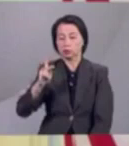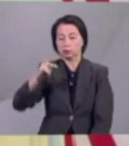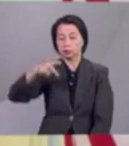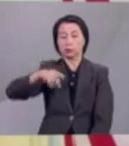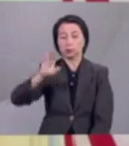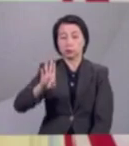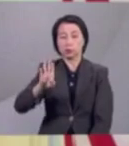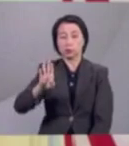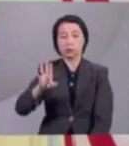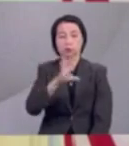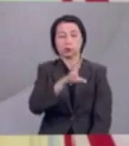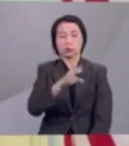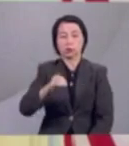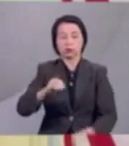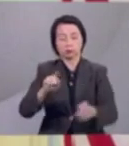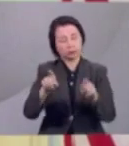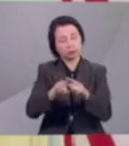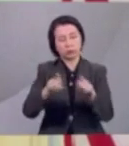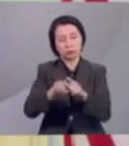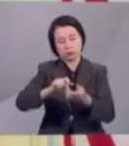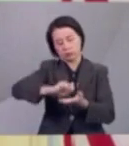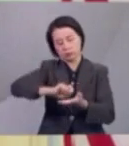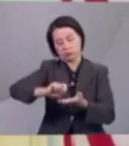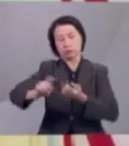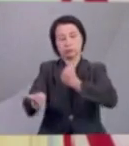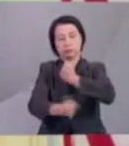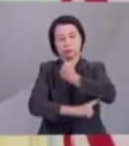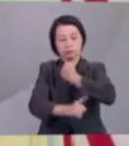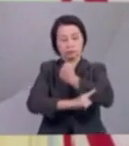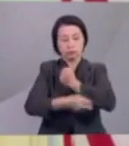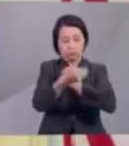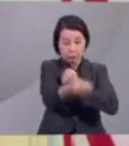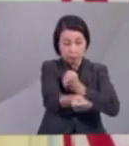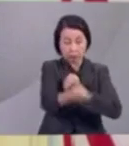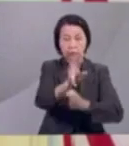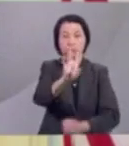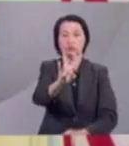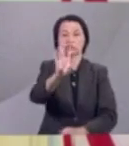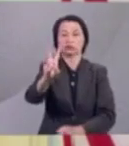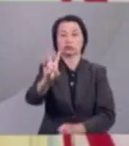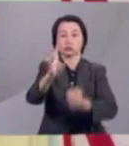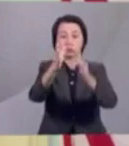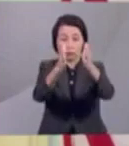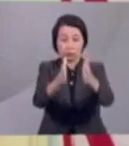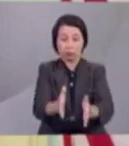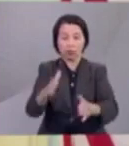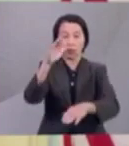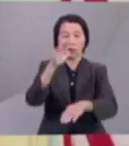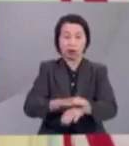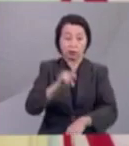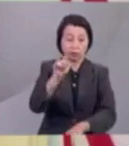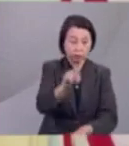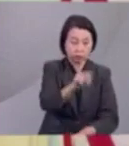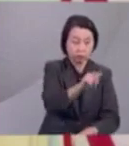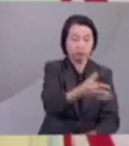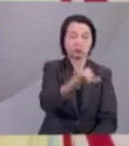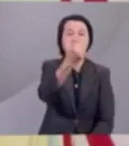PDRM turut mengeluarkan kompaun kepada 77 individu di atas kesalahan